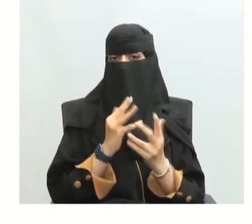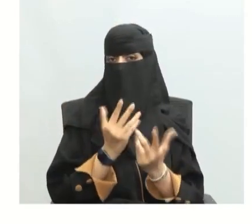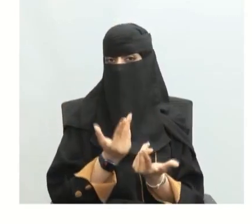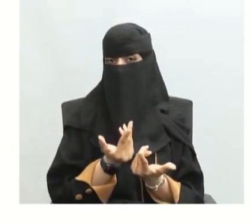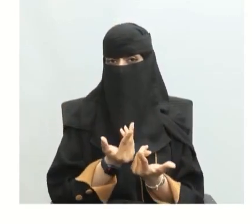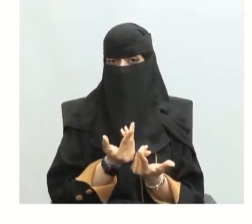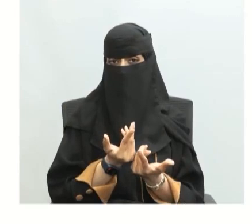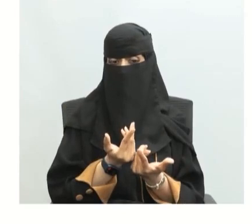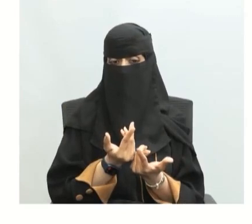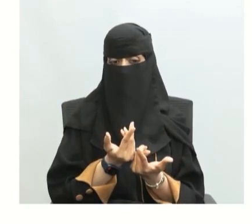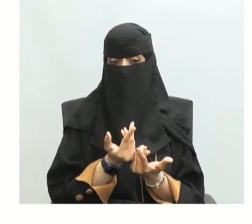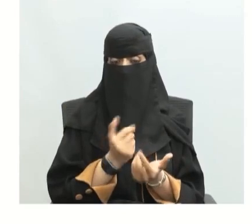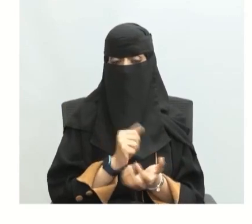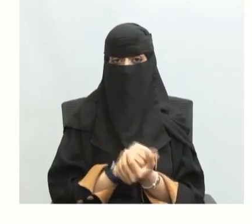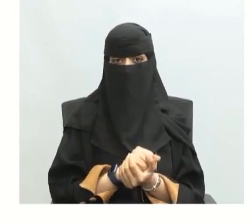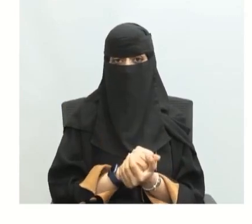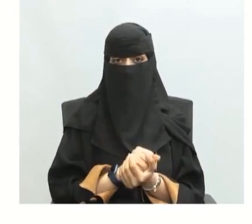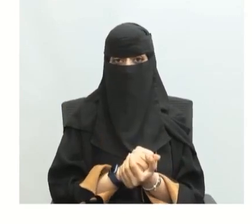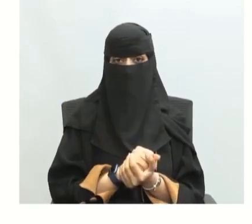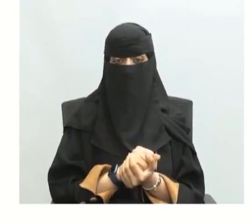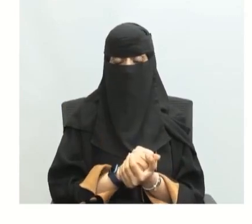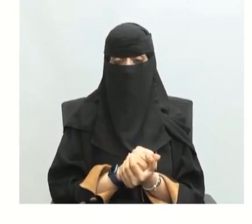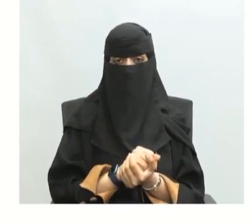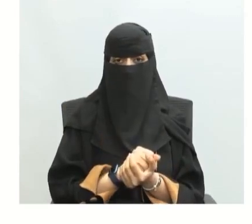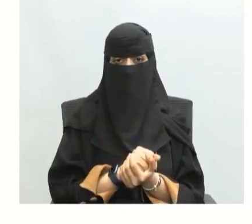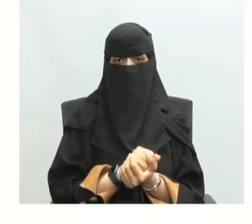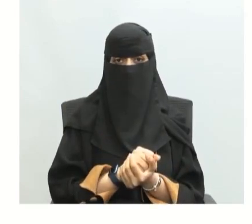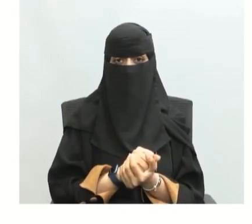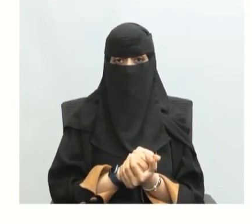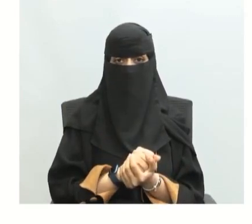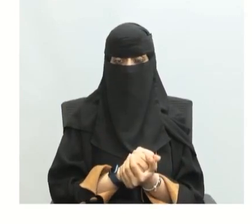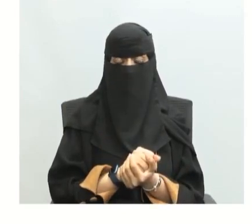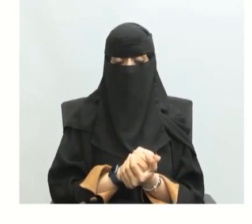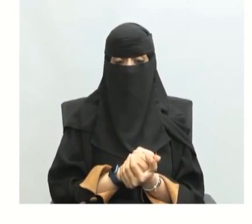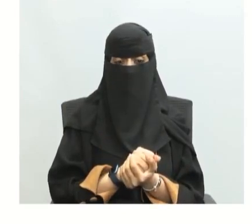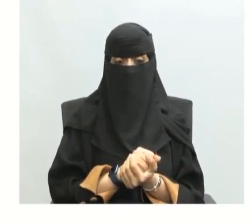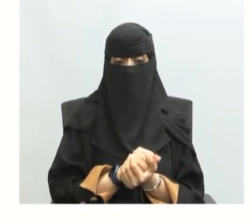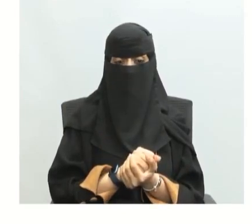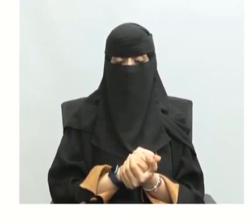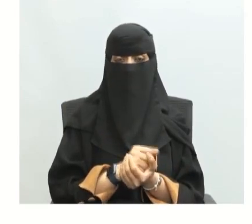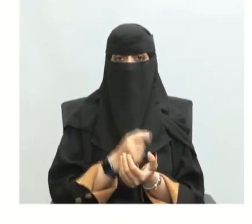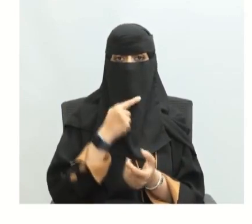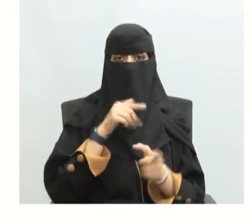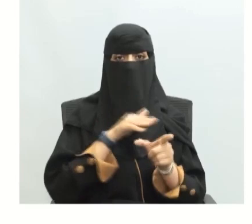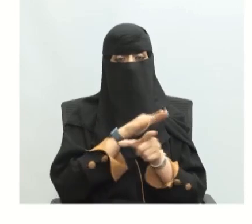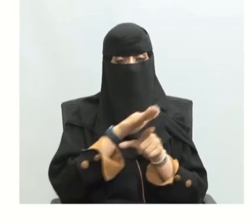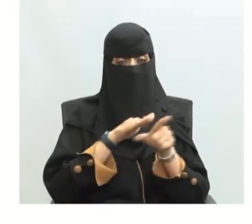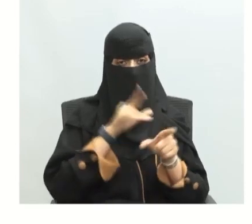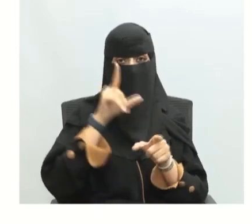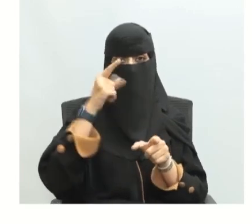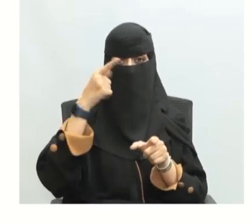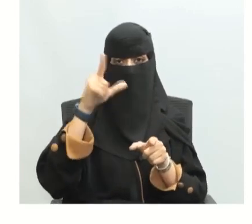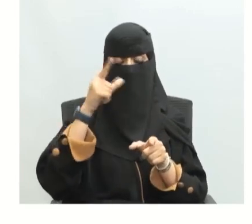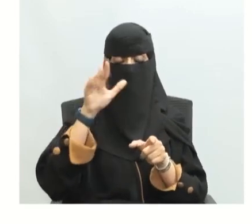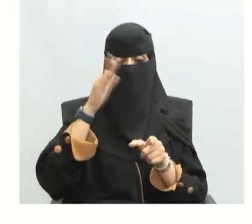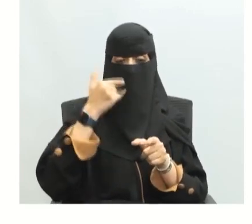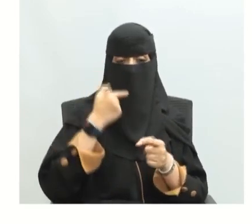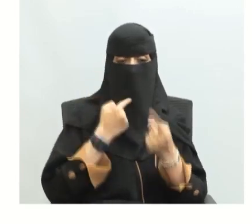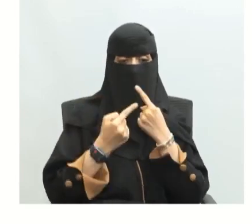ام سعودي ام التطرف ام الوطني احسنتم للحوار الوطني